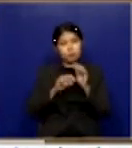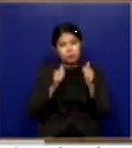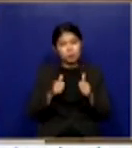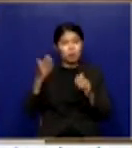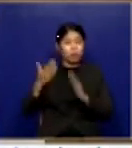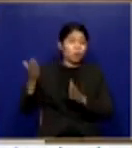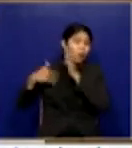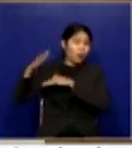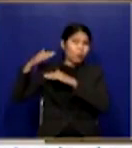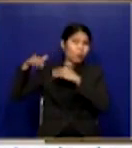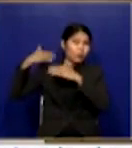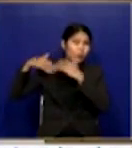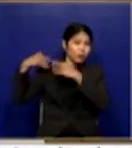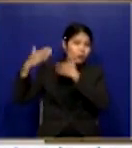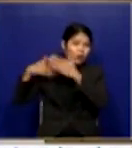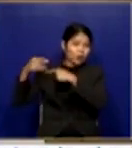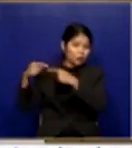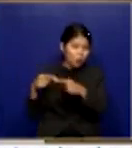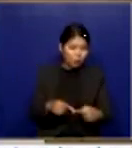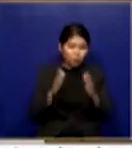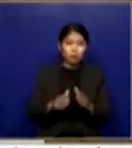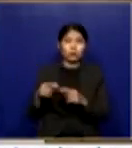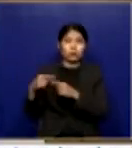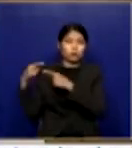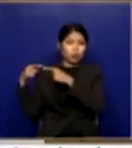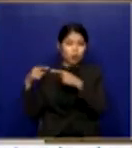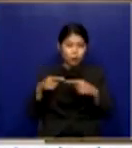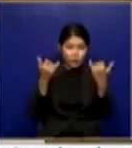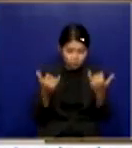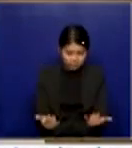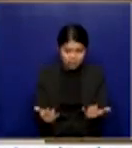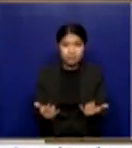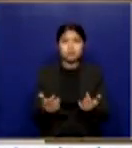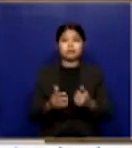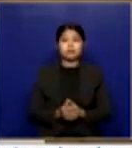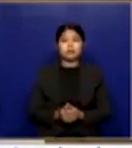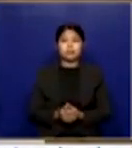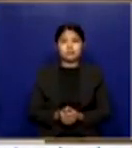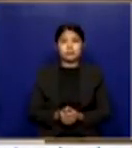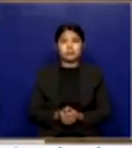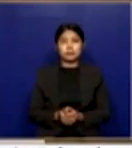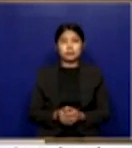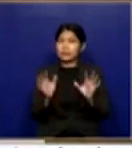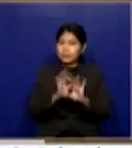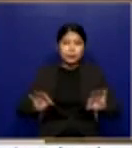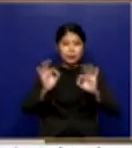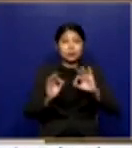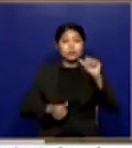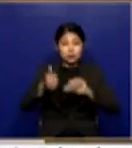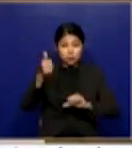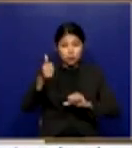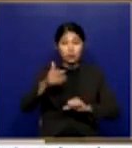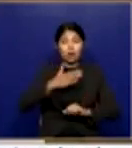คนรุ่นเก่าพนาอย่างต่อเนื่องโดยคนรุ่นต่อมาจนถึงรุ่นปัจจุบันและที่จะมาที่สุดก็คือ